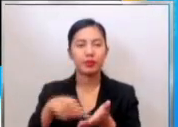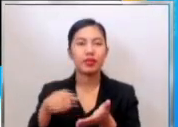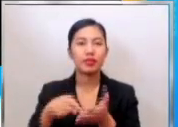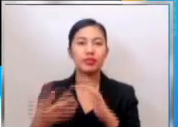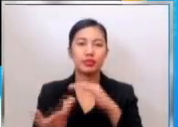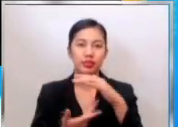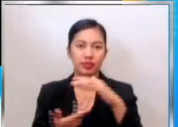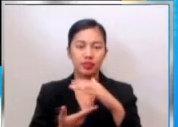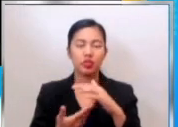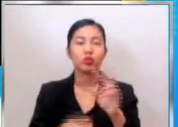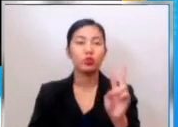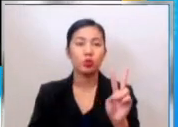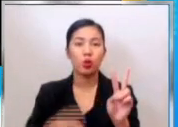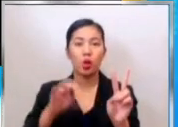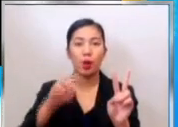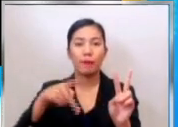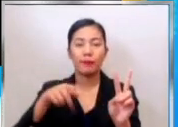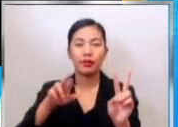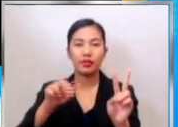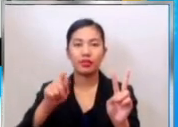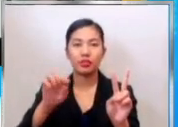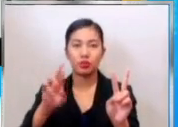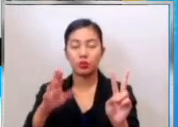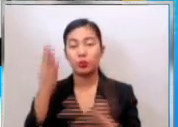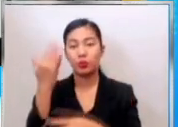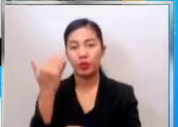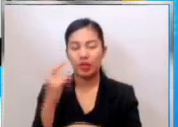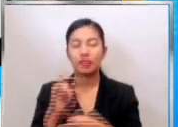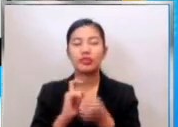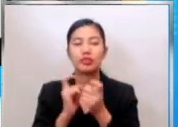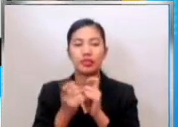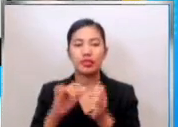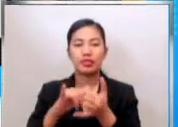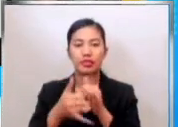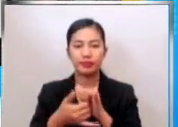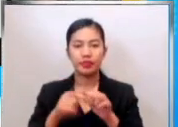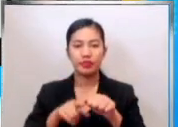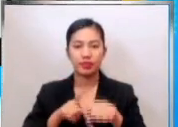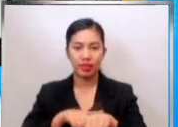ng WESM dahil nasa transition period pa ito. I think the transition